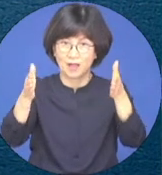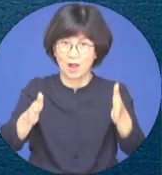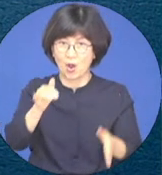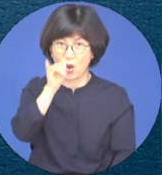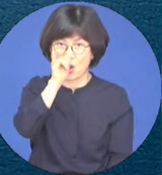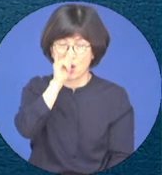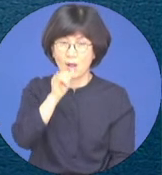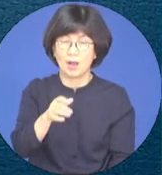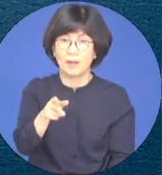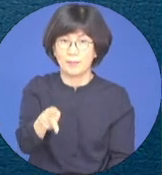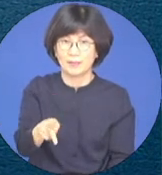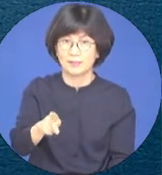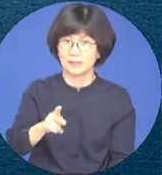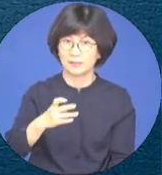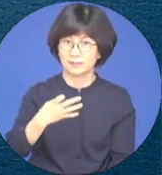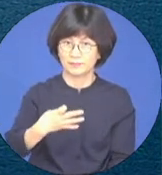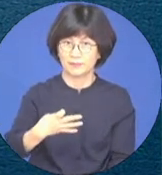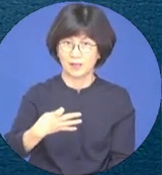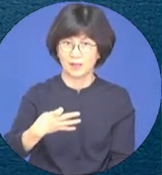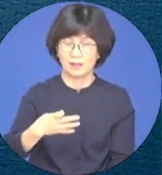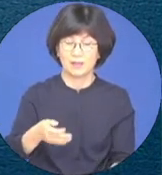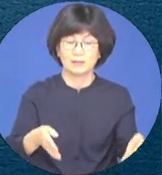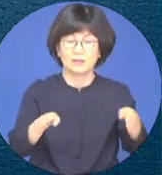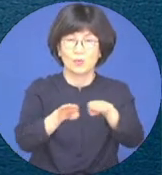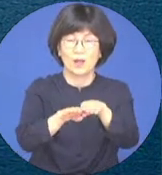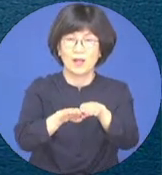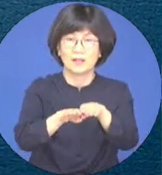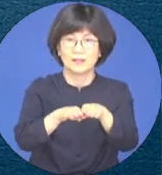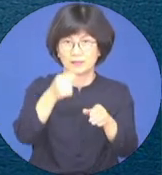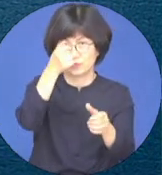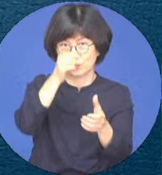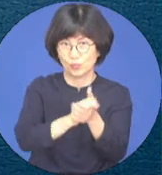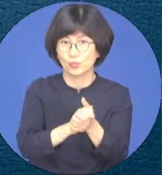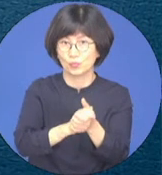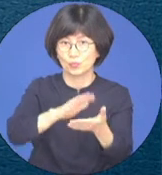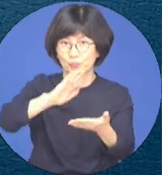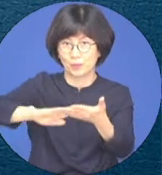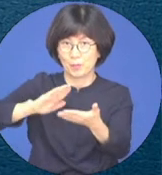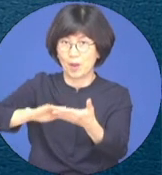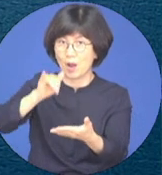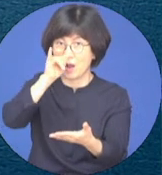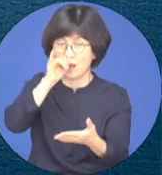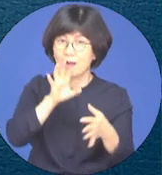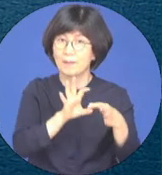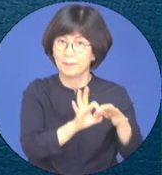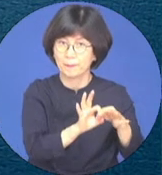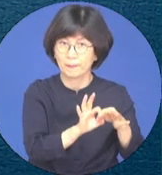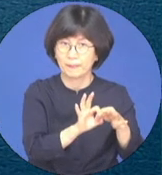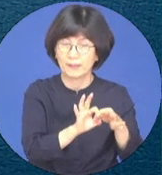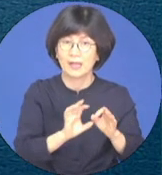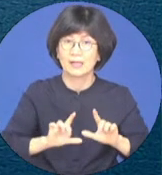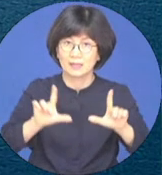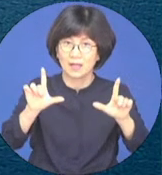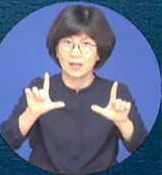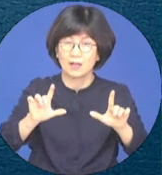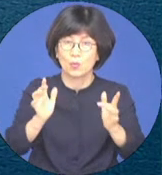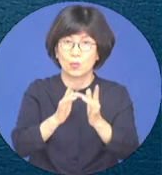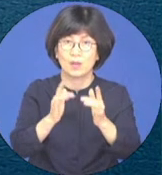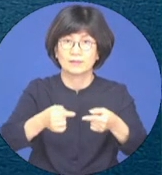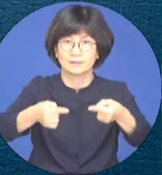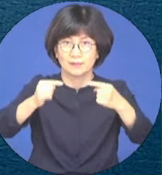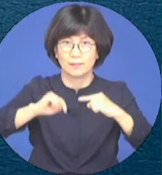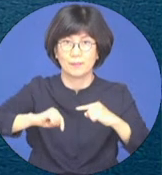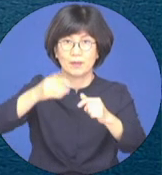14쪽에 기간별 릴레이 기도운동 안내가 나와 있으니까요. 해당되는 날짜에 함께 온라인으로 참여하시면